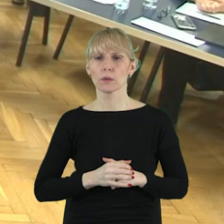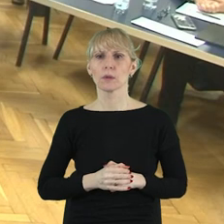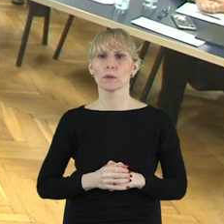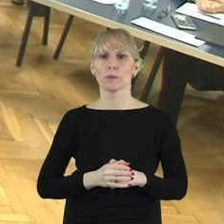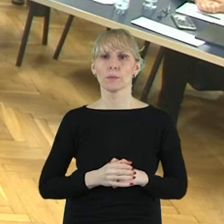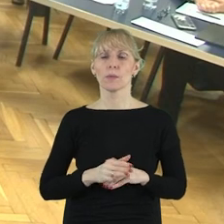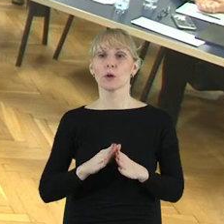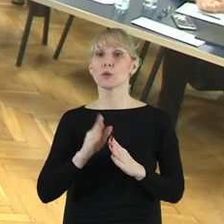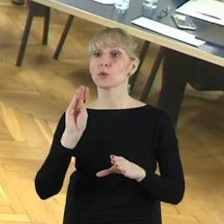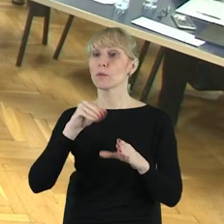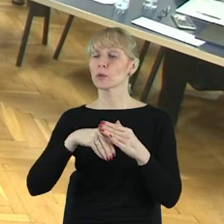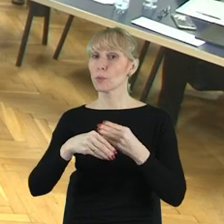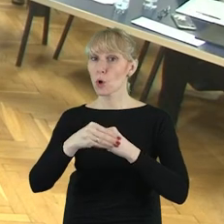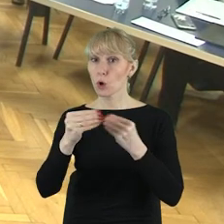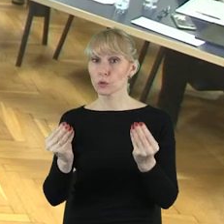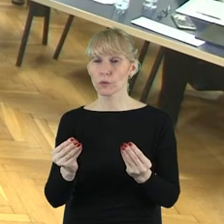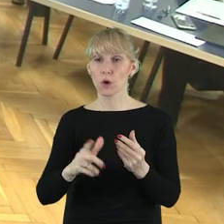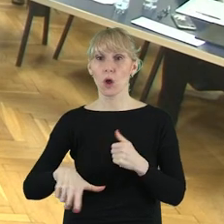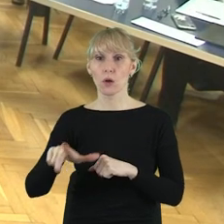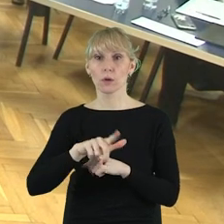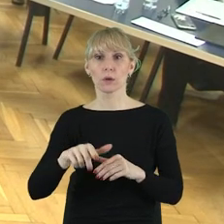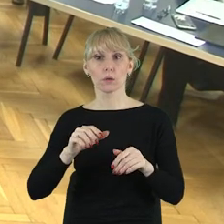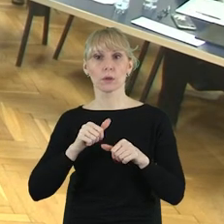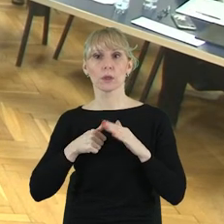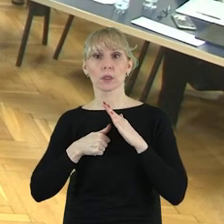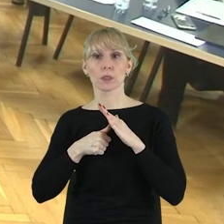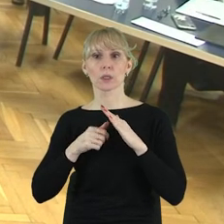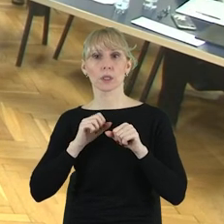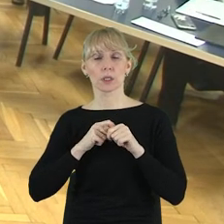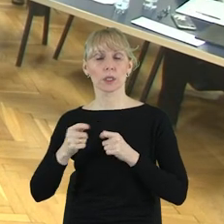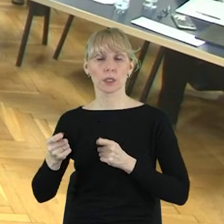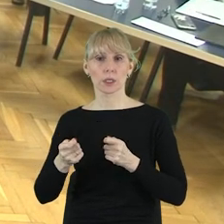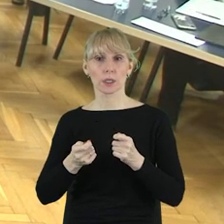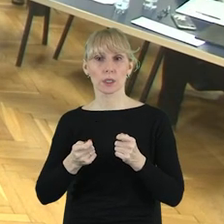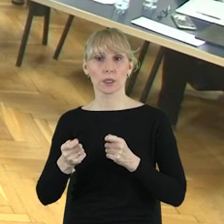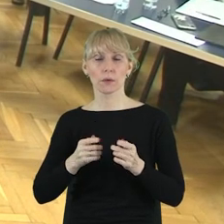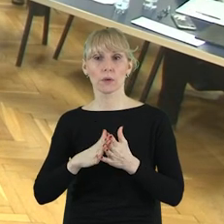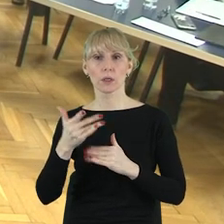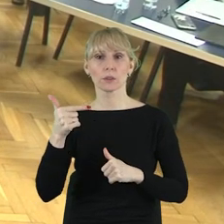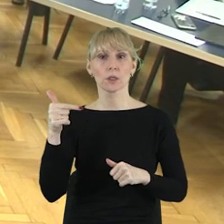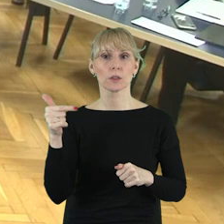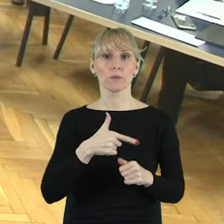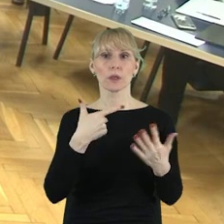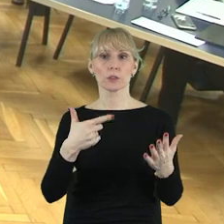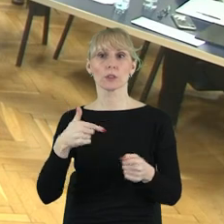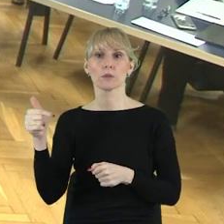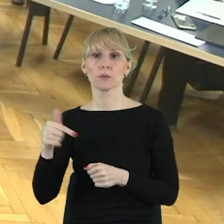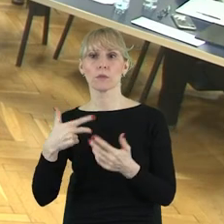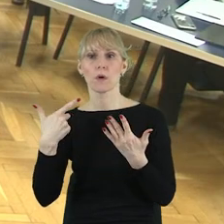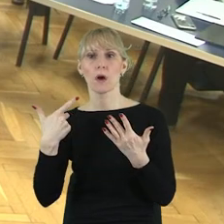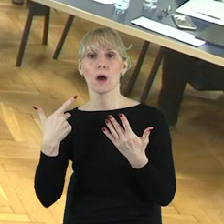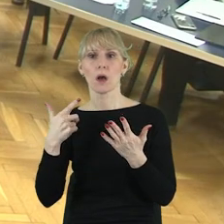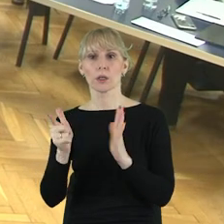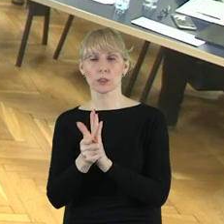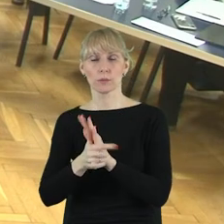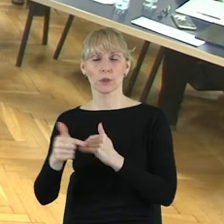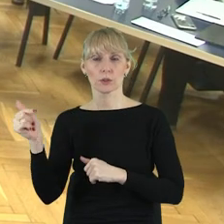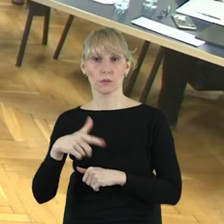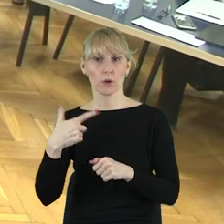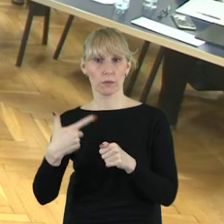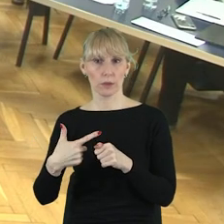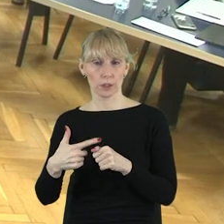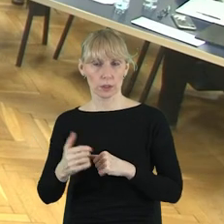biorą udział w realizacji zadań z zakresu rozwoju lokalnego kierowanego przez społeczność w perspektywach finansowych 2007, 2013, 2014,